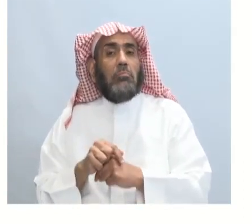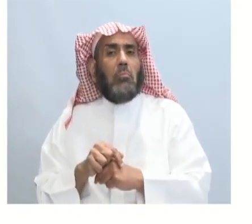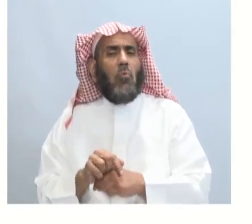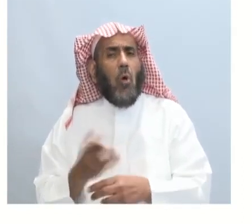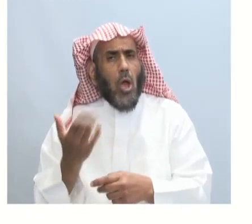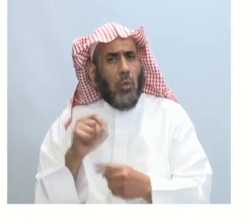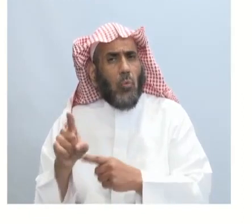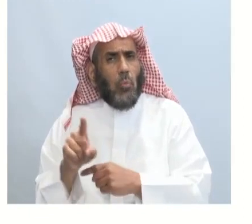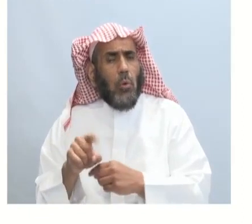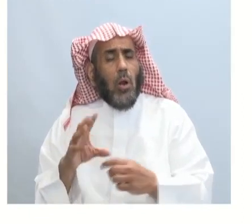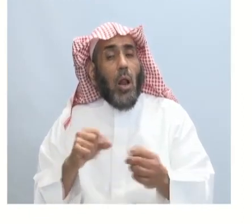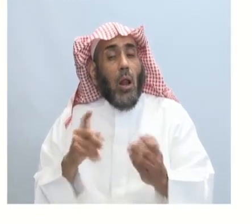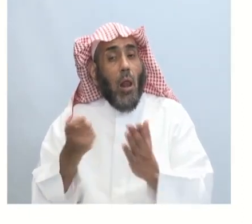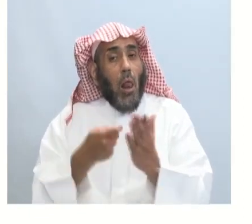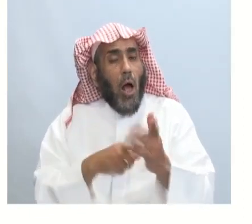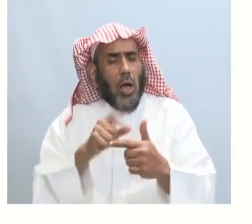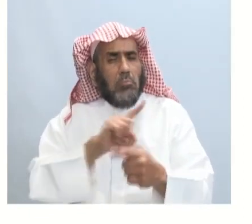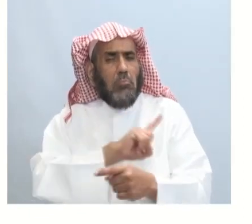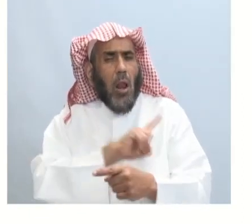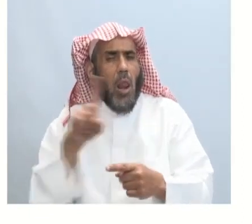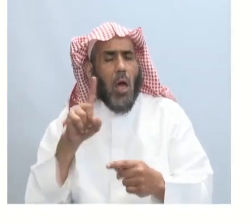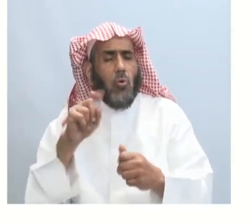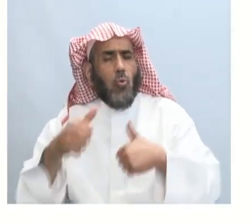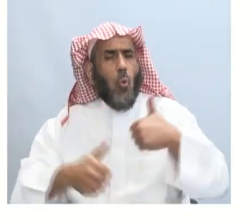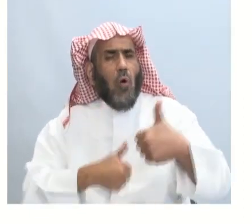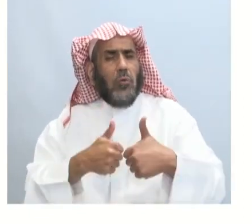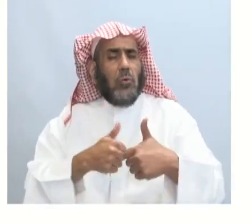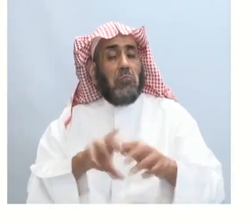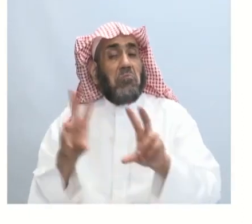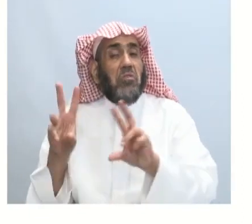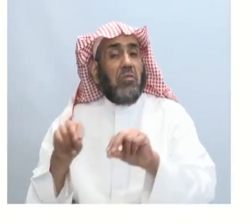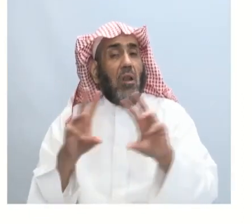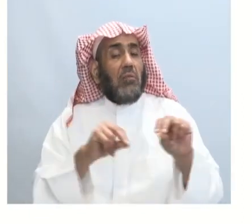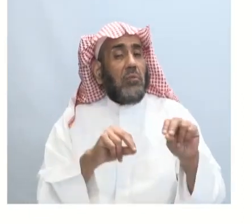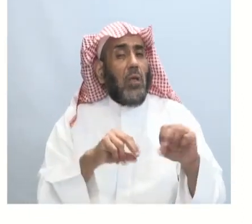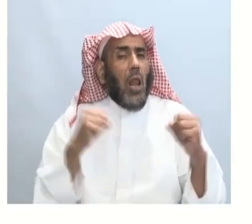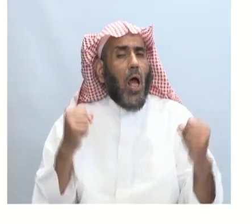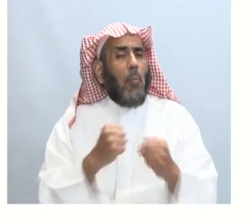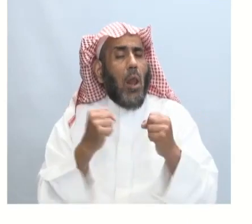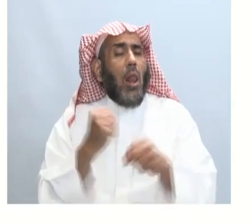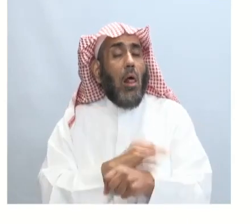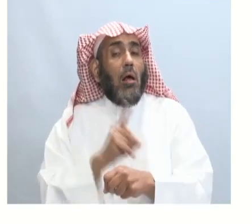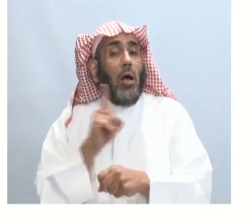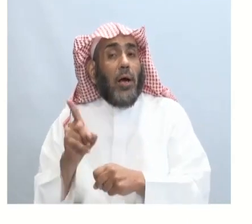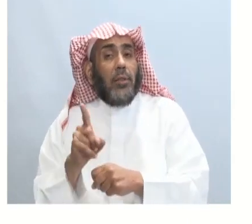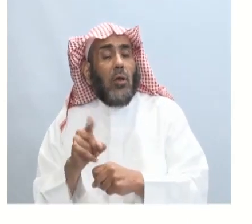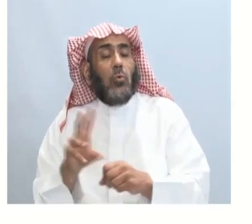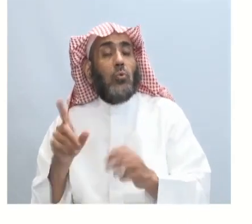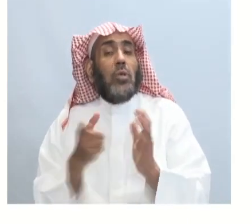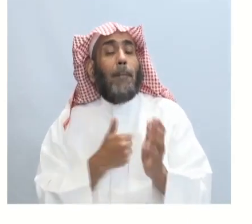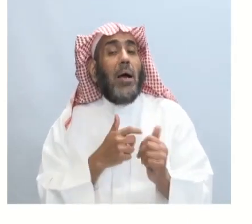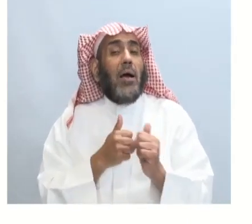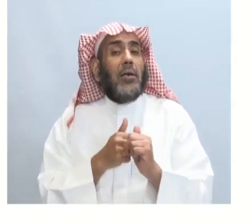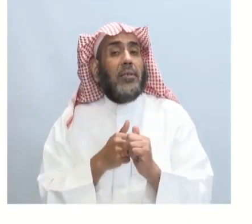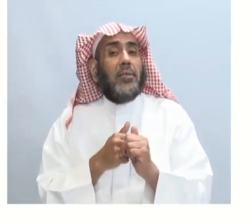فيطلب منه من خلال العقد الا ينافسه في نفس النشاط الذي كان عنده فهذا بما